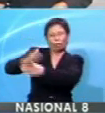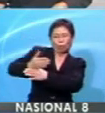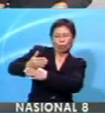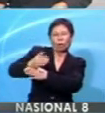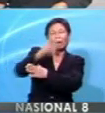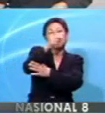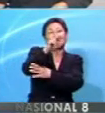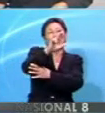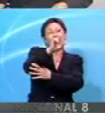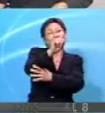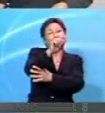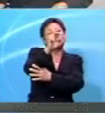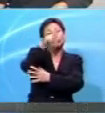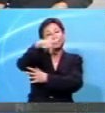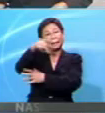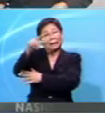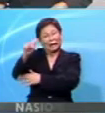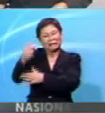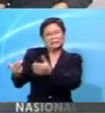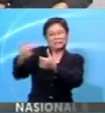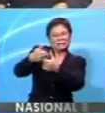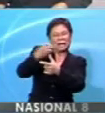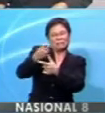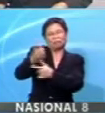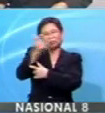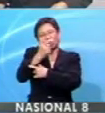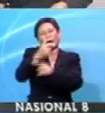transpasifik tppa atau tidak